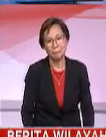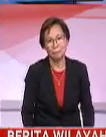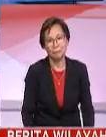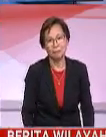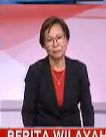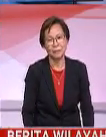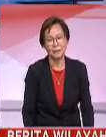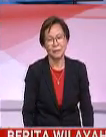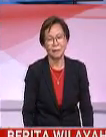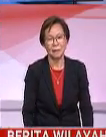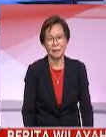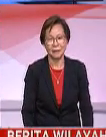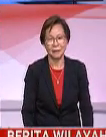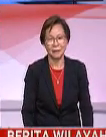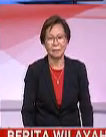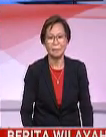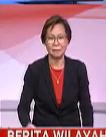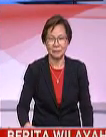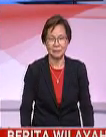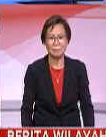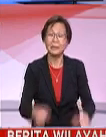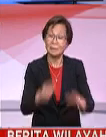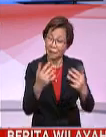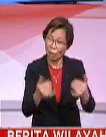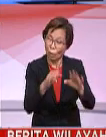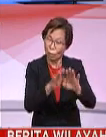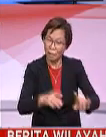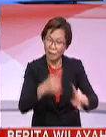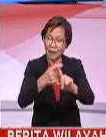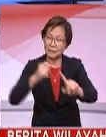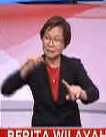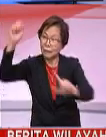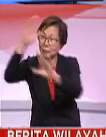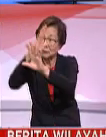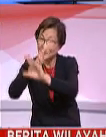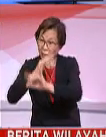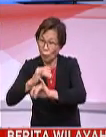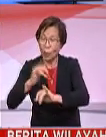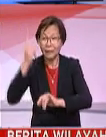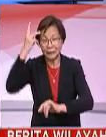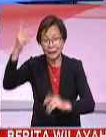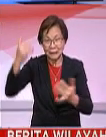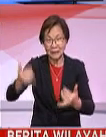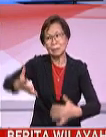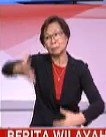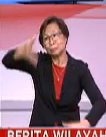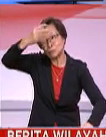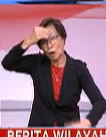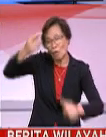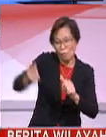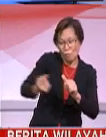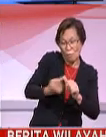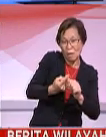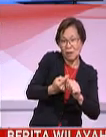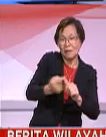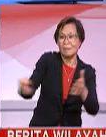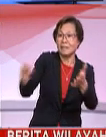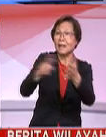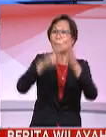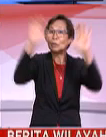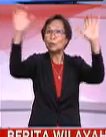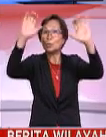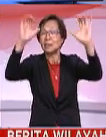Baik, saudara, sebelum berita wilayah diteruskan dengan perkembangan dari Sabah, Sarawak dan Kelantan, kita dapatkan dahulu laporan cuaca